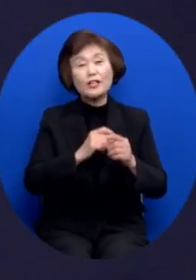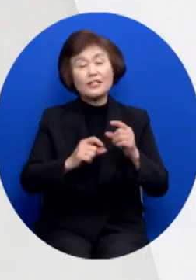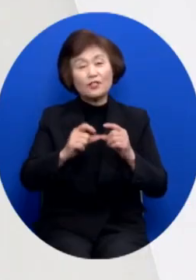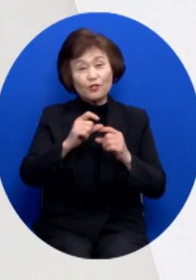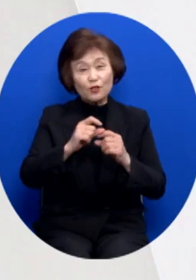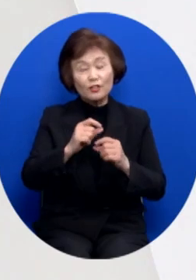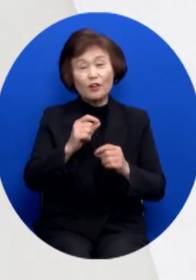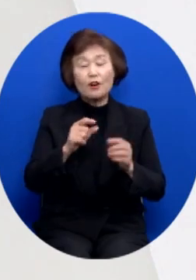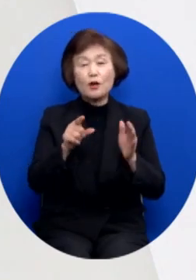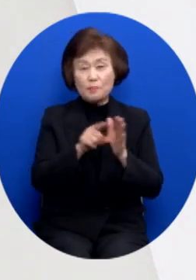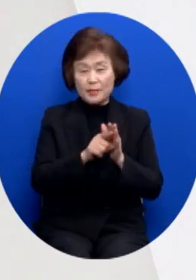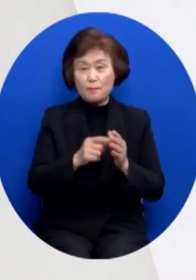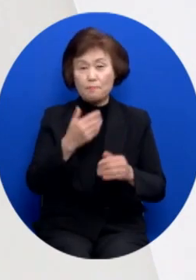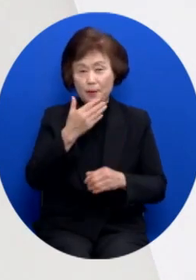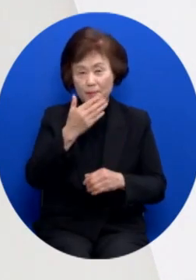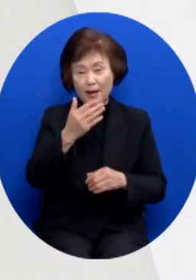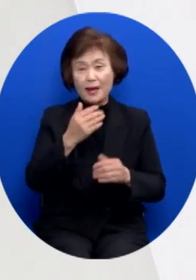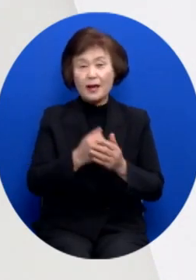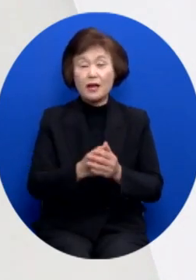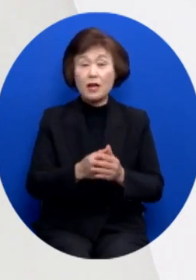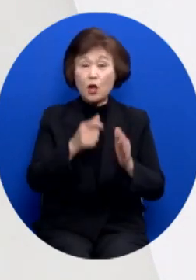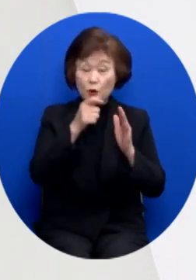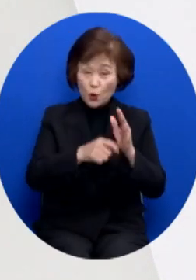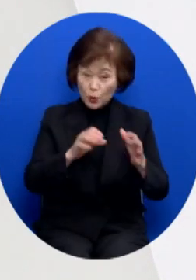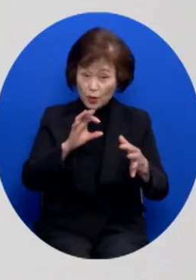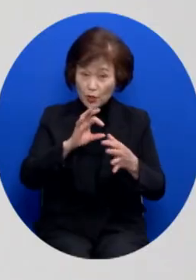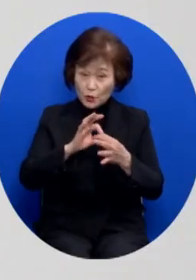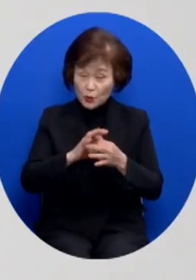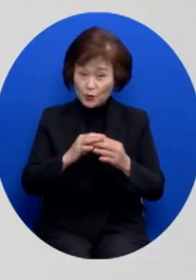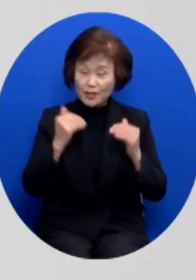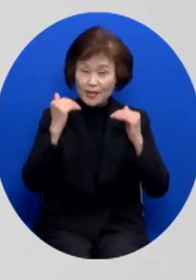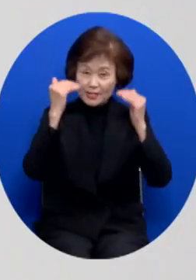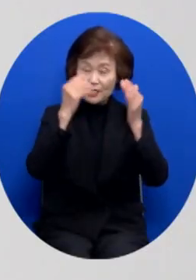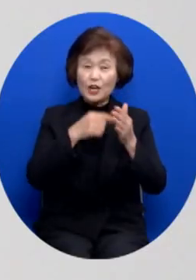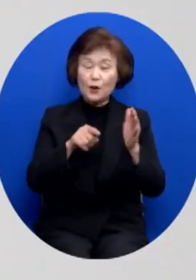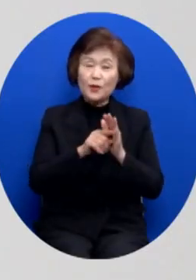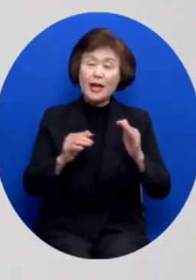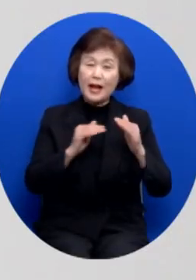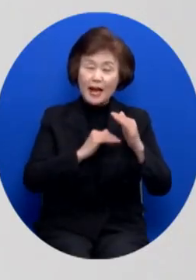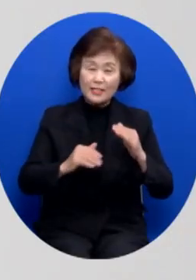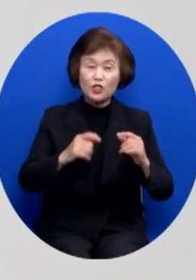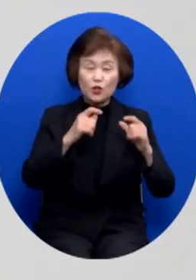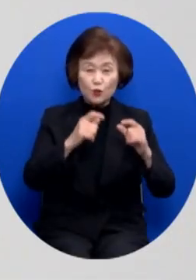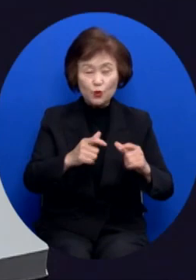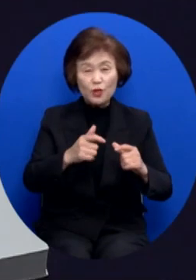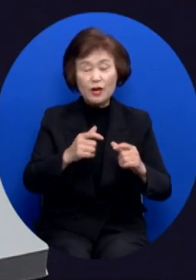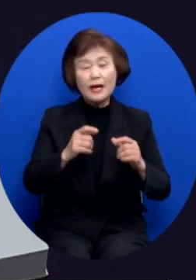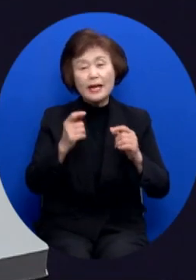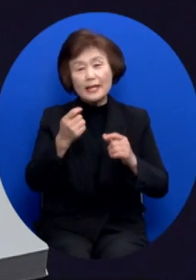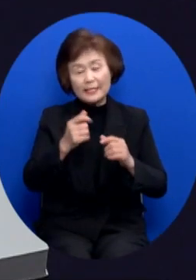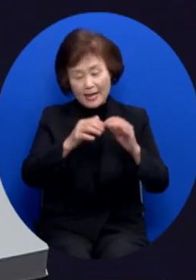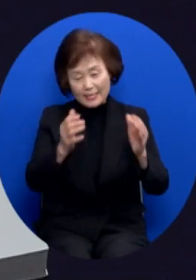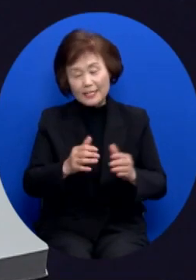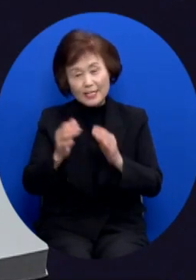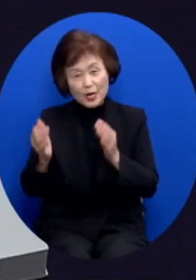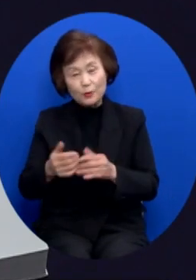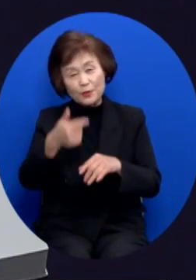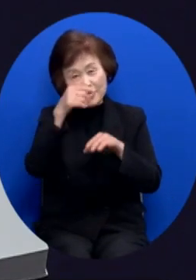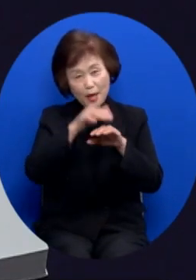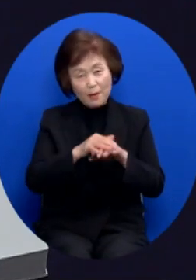개인의 예수 생명력 회복과 교단소속 교회들의 성장을 위해 가정 예배 구역 예배 소그룹 공부 등에 쓰일 수 있는